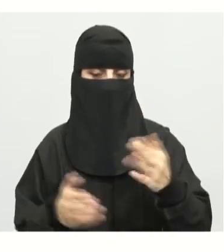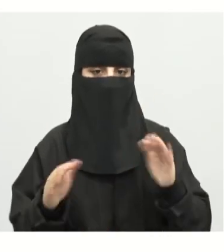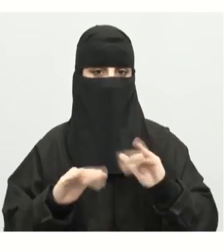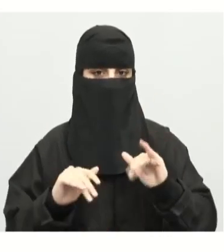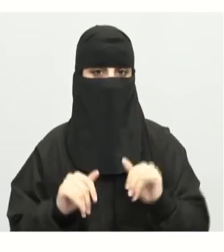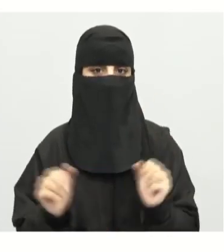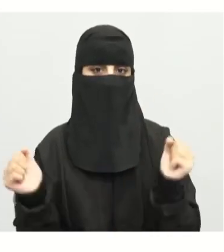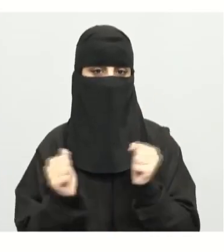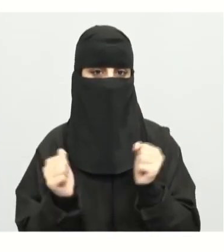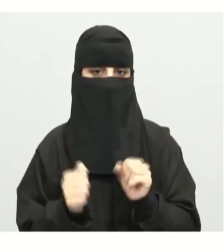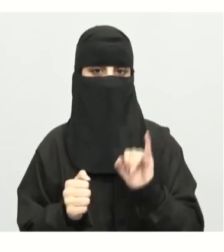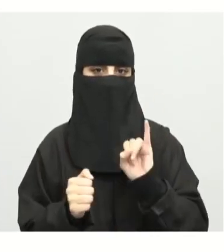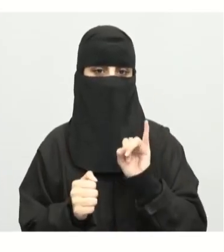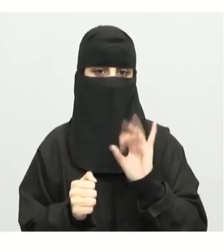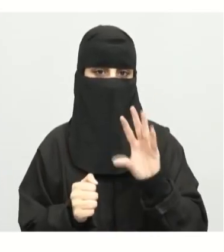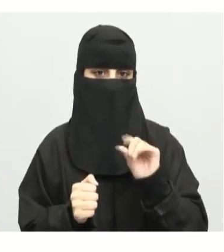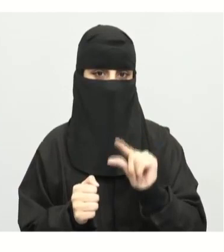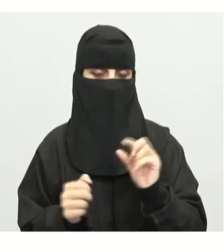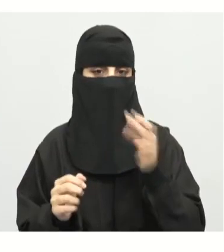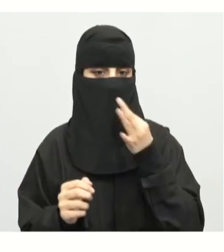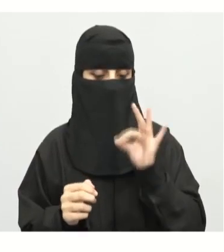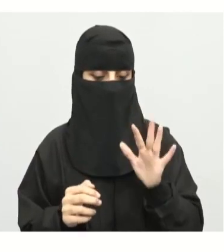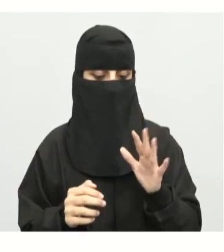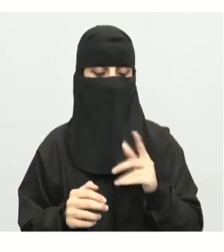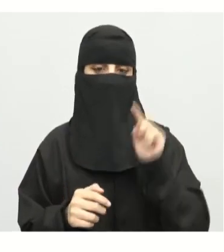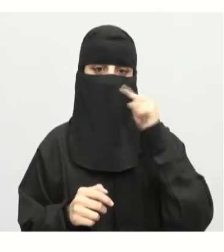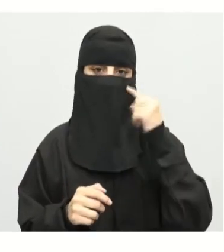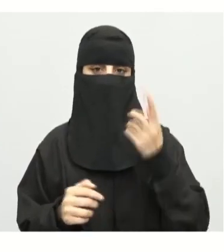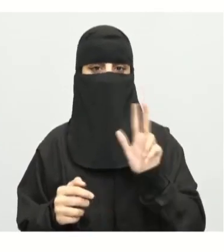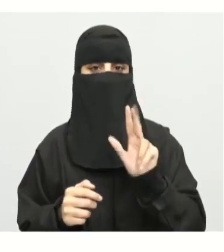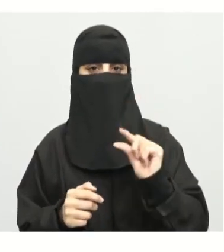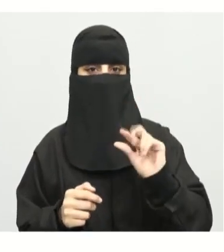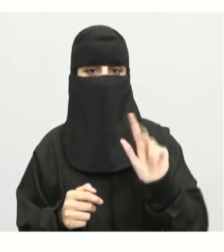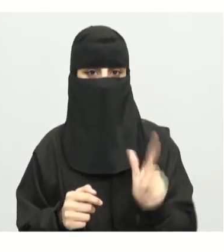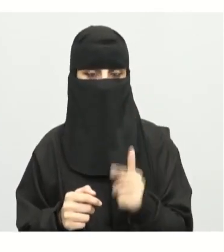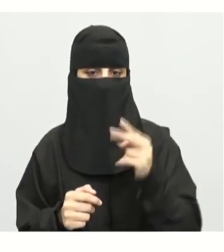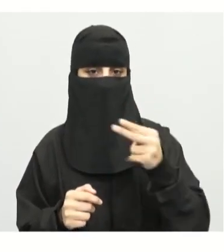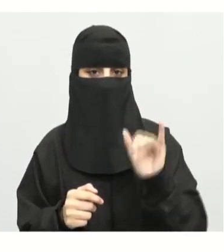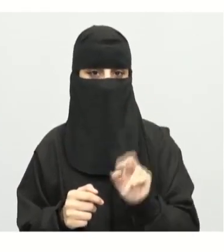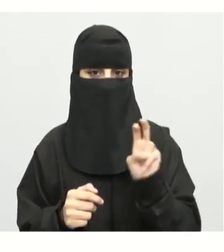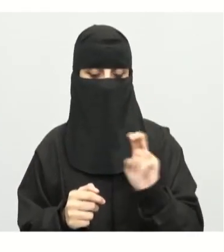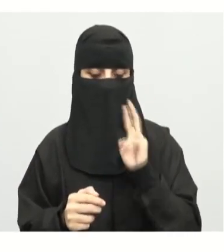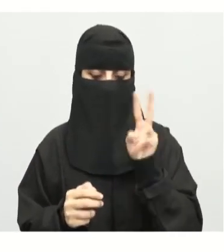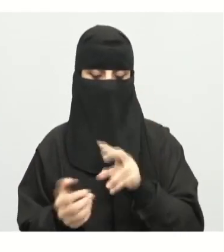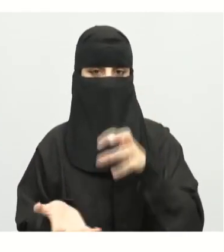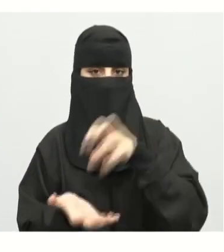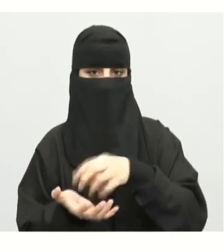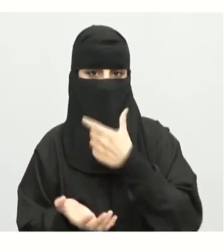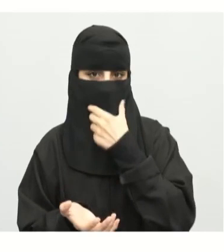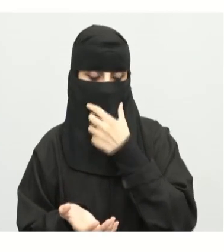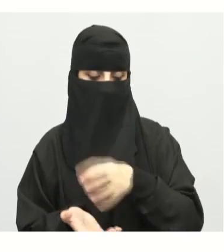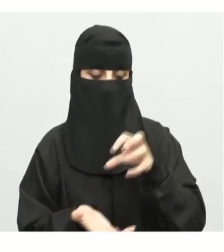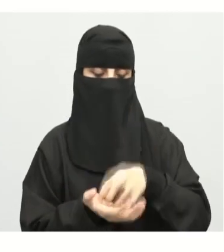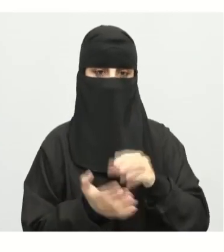الدرعيه منطقه الرياض منطقه مكه المكرمه منطقه المدينه المنوره اذا المحافظات التي تتبع منطقه